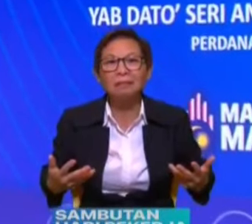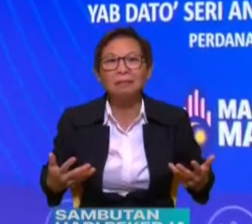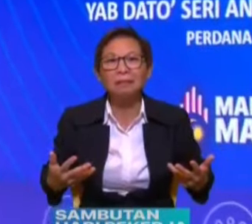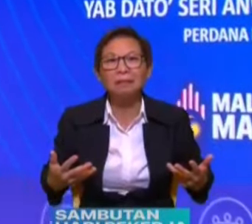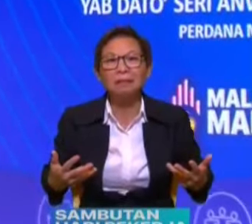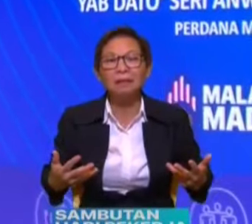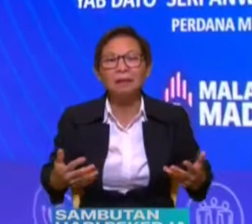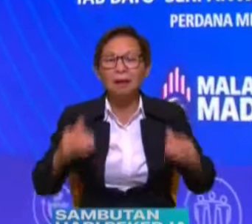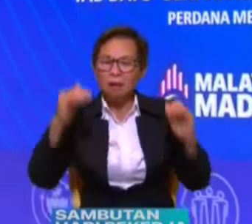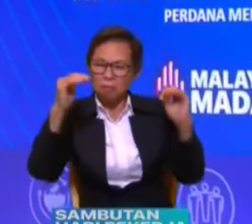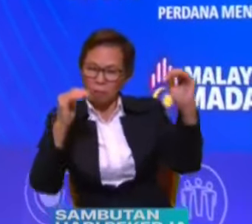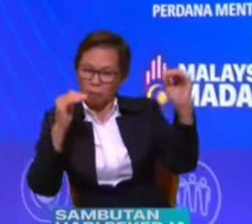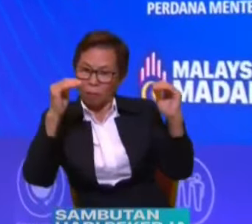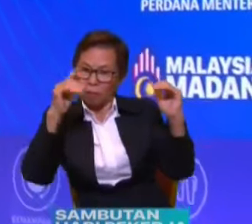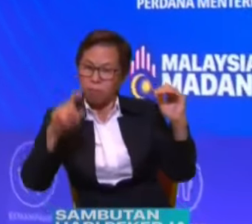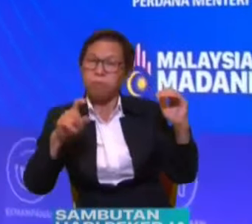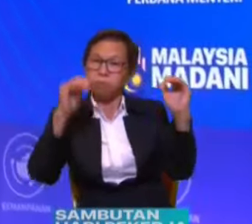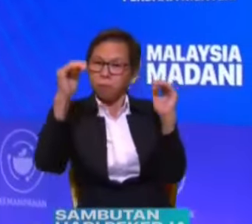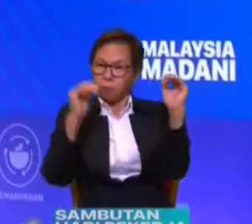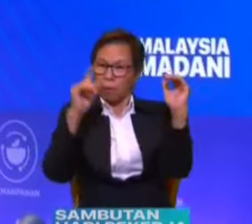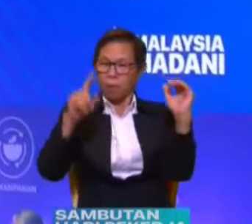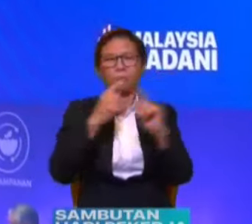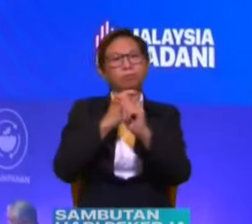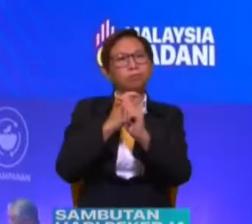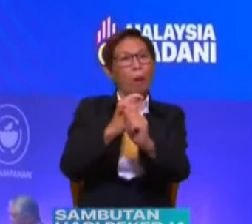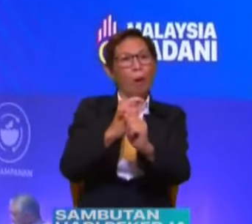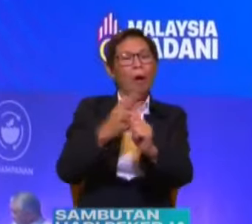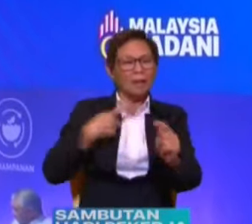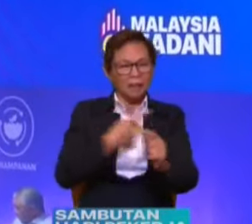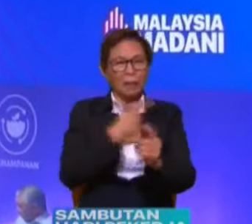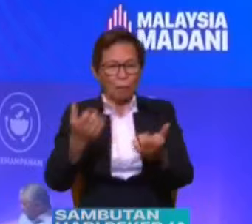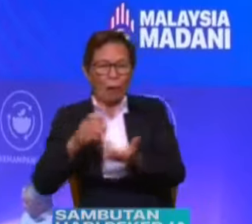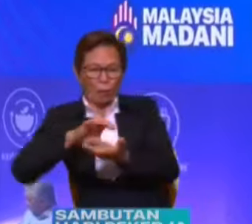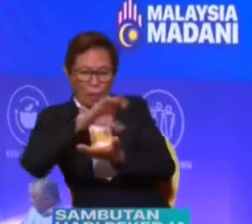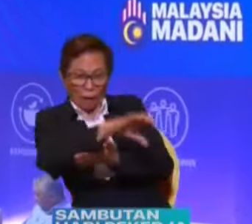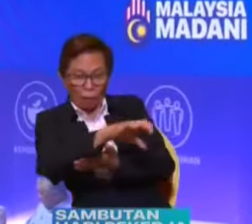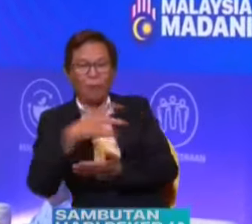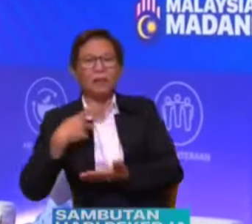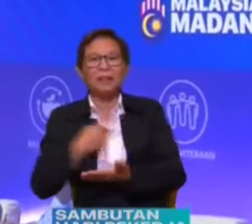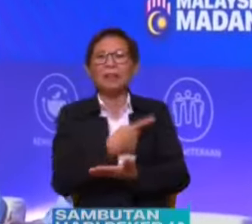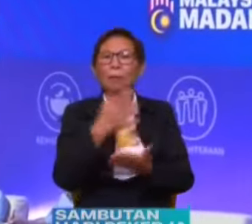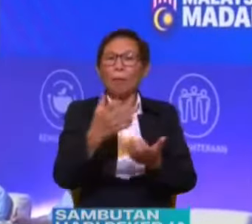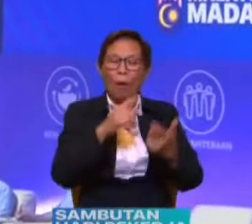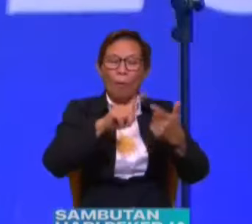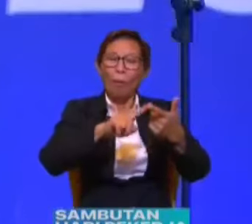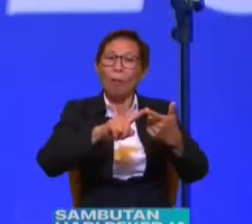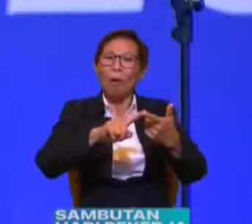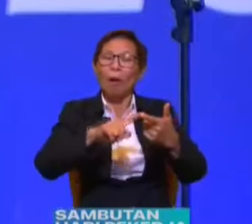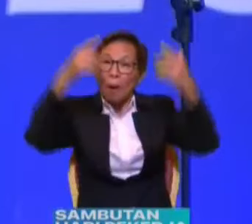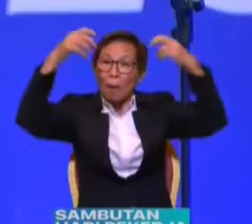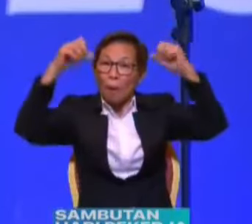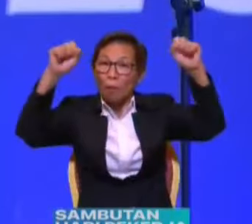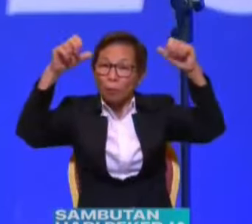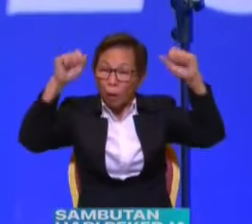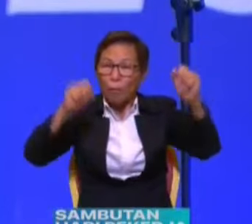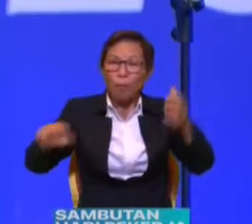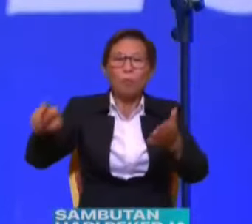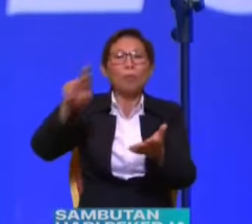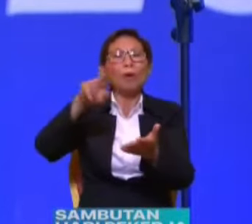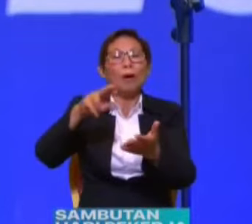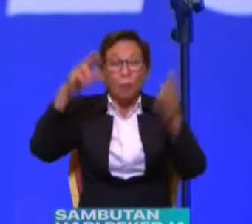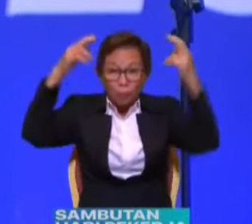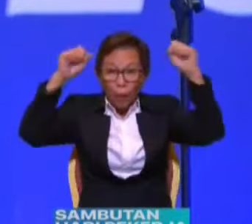Jadi keseimbangan ini harus dipertahankan. Kita mahu pelaburan, kita mahu pekerja, majikan mencatat